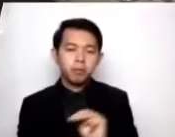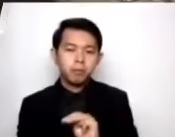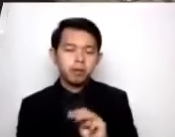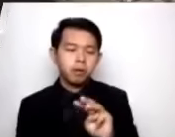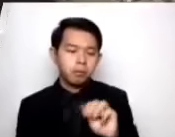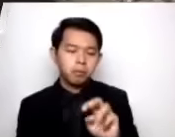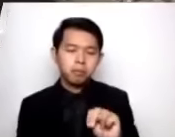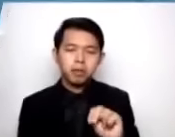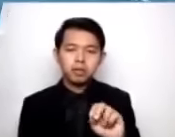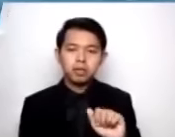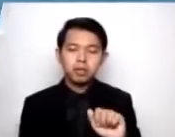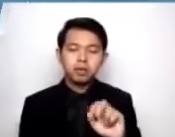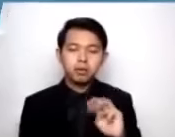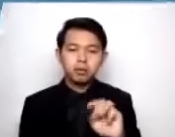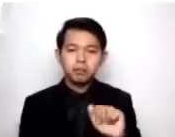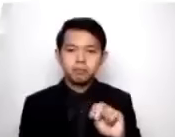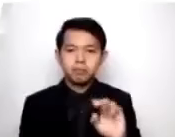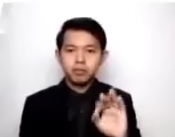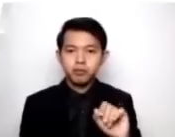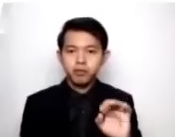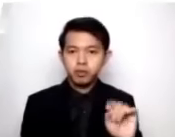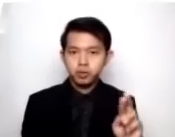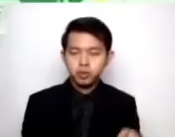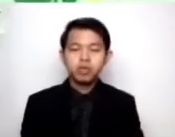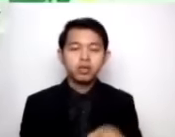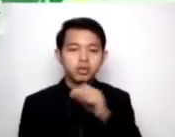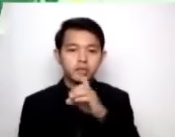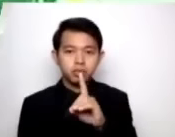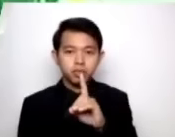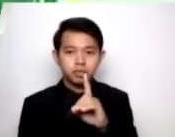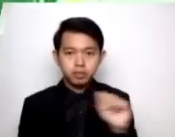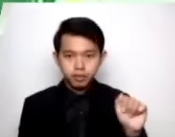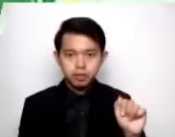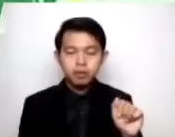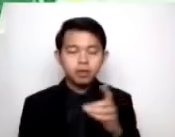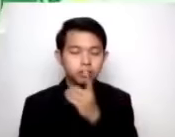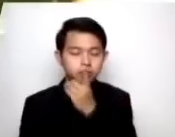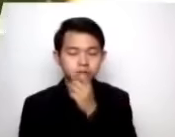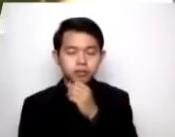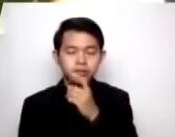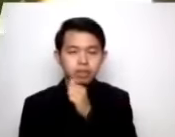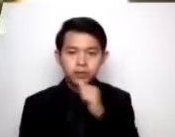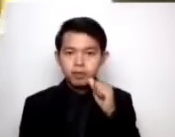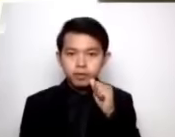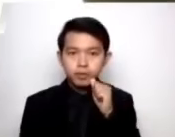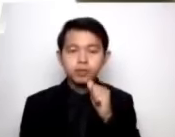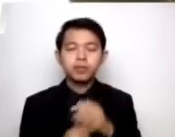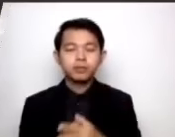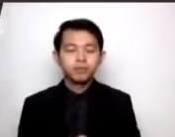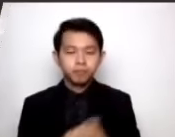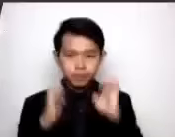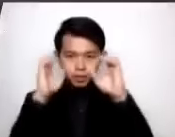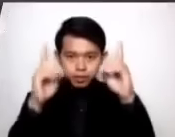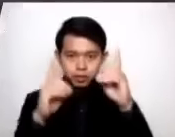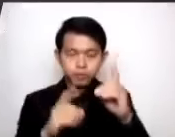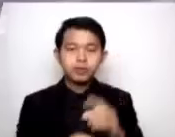and logistics, tourism, construction, healthcare creative industries, education at